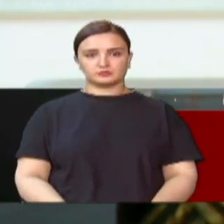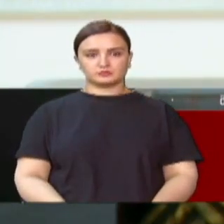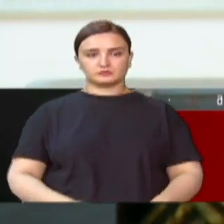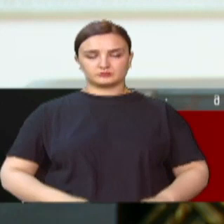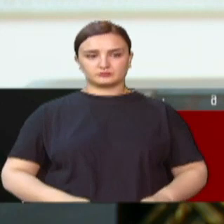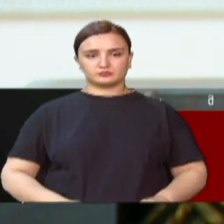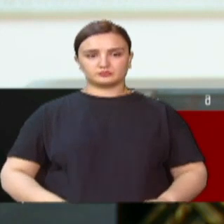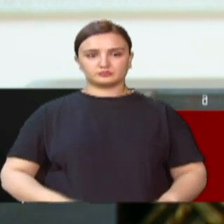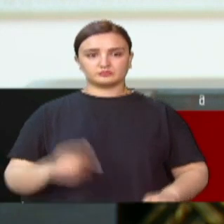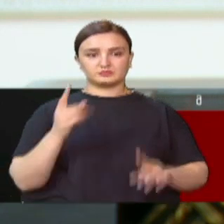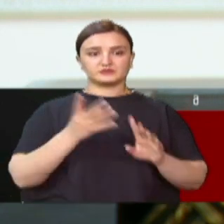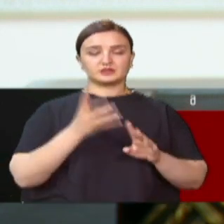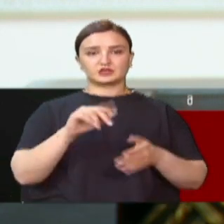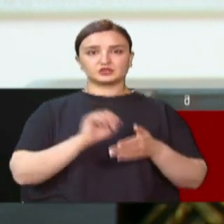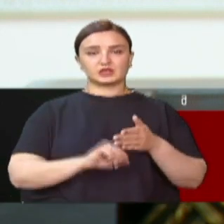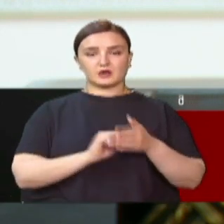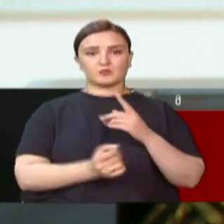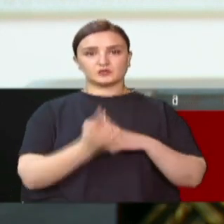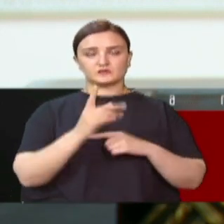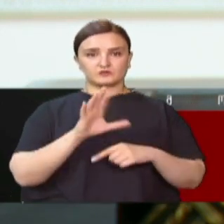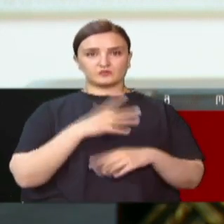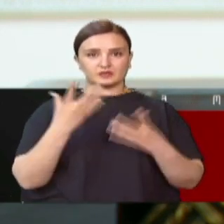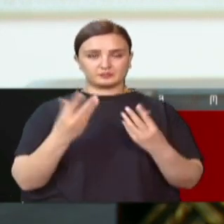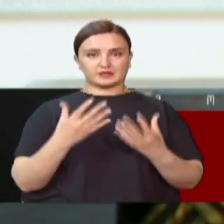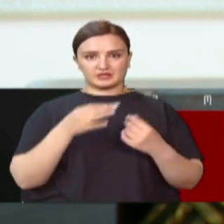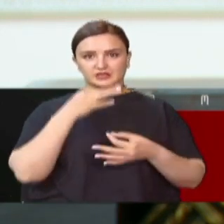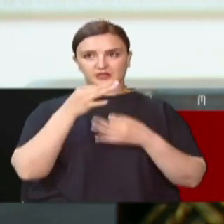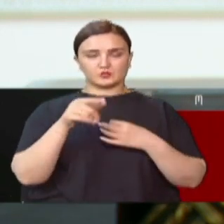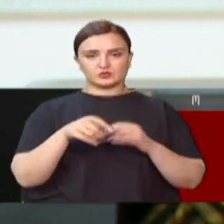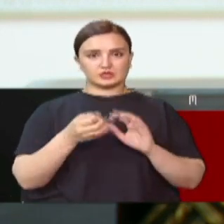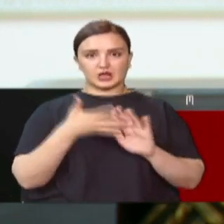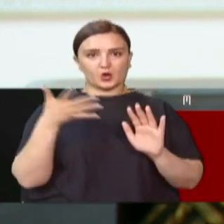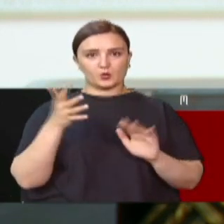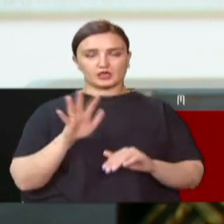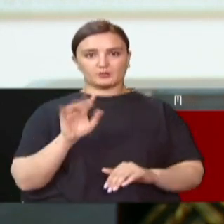ეს პირველ რიგში გამოწვეული იყო, ეს ბილათრო თქვათ გაუგებრობა.